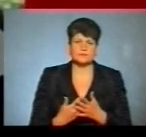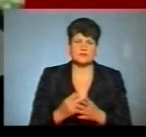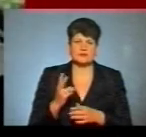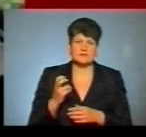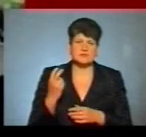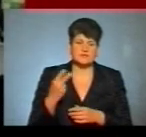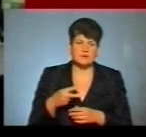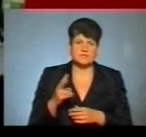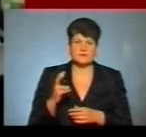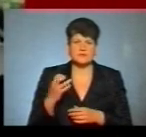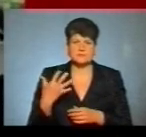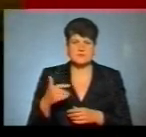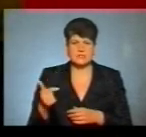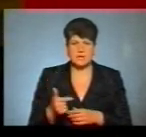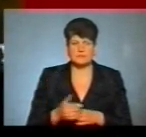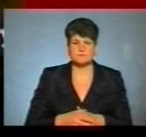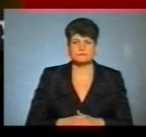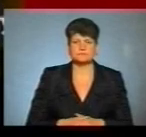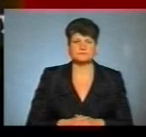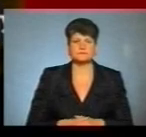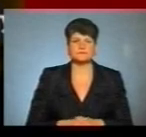приблизно 220-250 гривень.